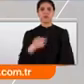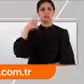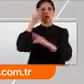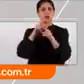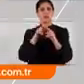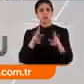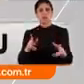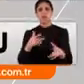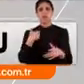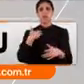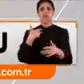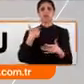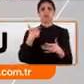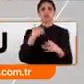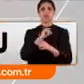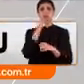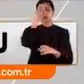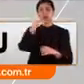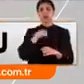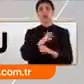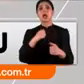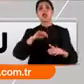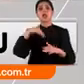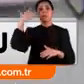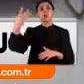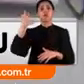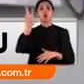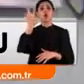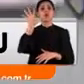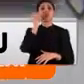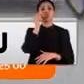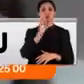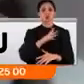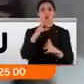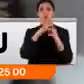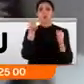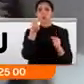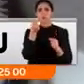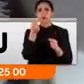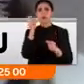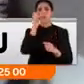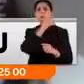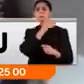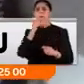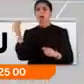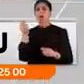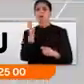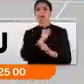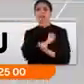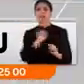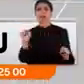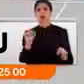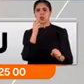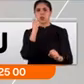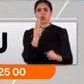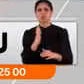yuvamı yıktı. Ben tek mağdur değilim. Yani en az 30-35 kişi var. Kaybolan paranın miktarı ise milyonlarla ifade ediliyor. Kendisinde 43